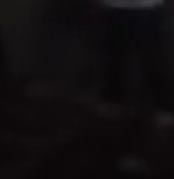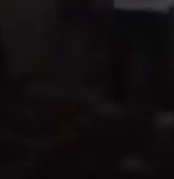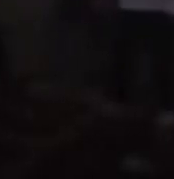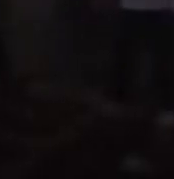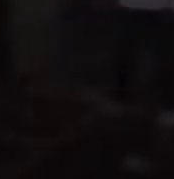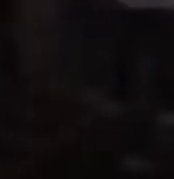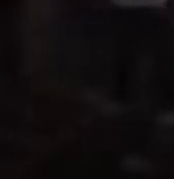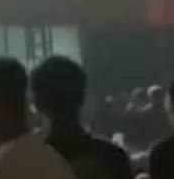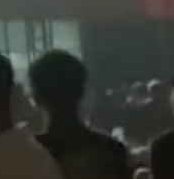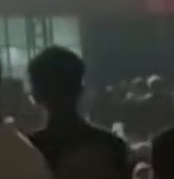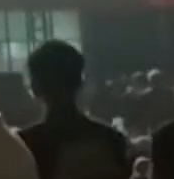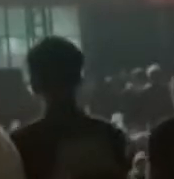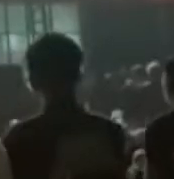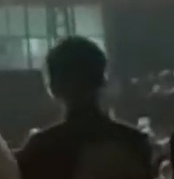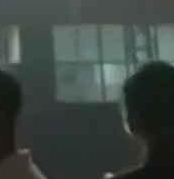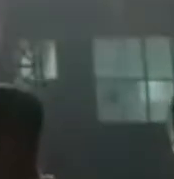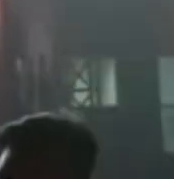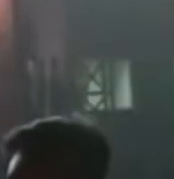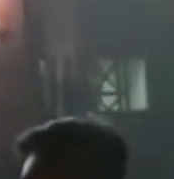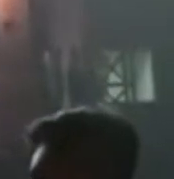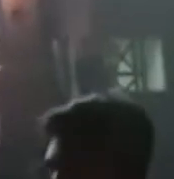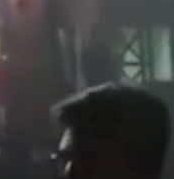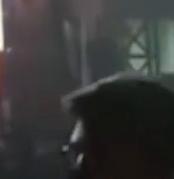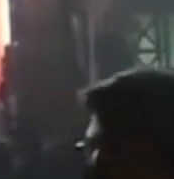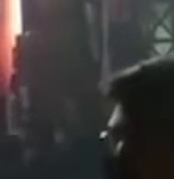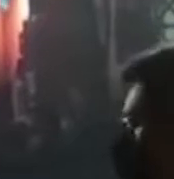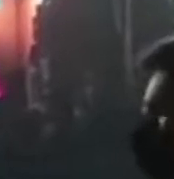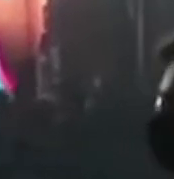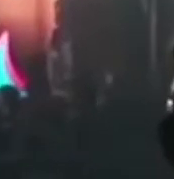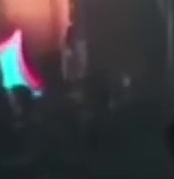Satpol PP Kota Makassar. Buka akses pintu semua.